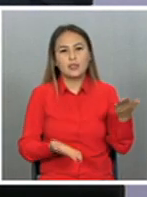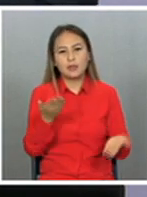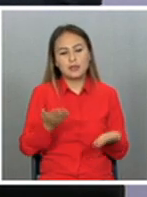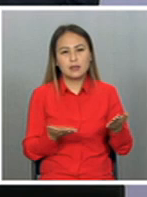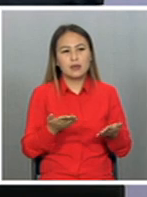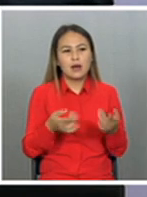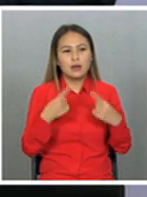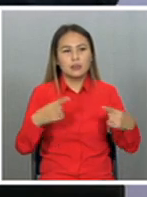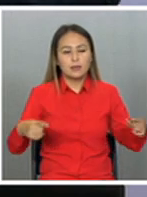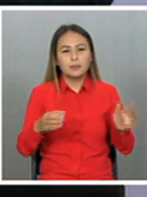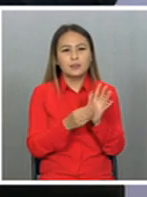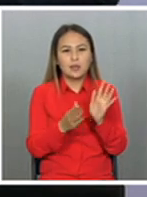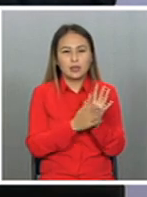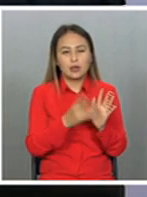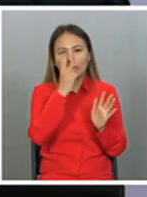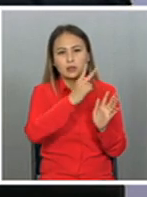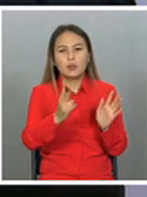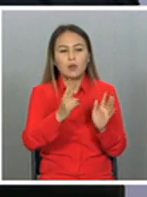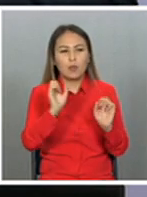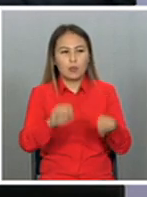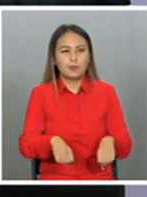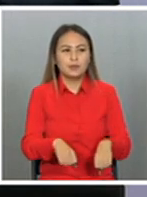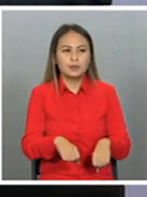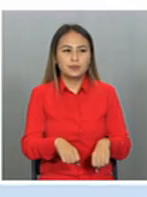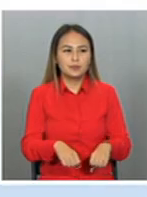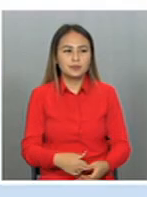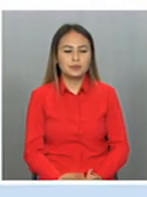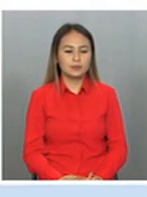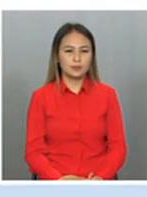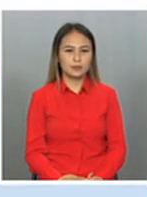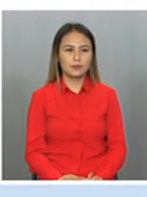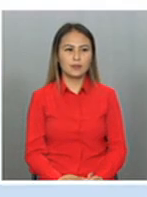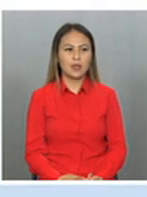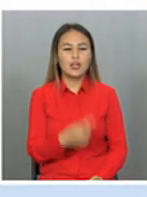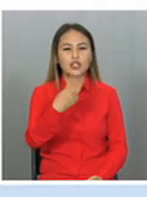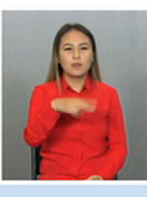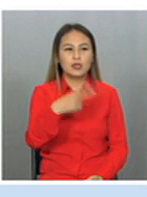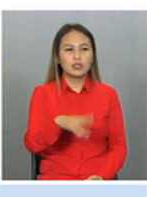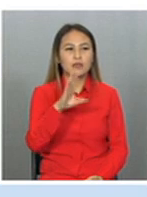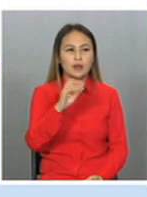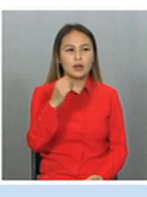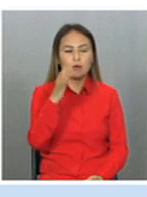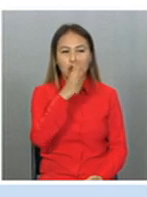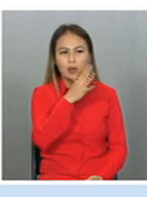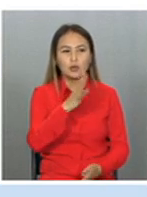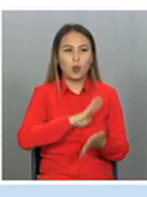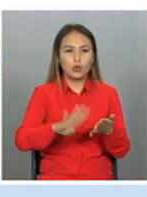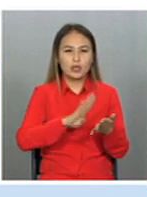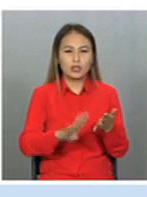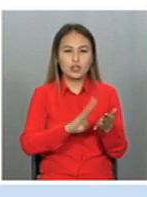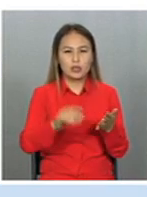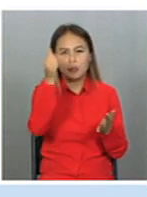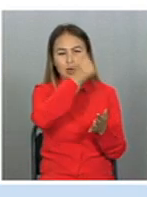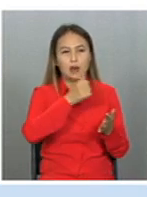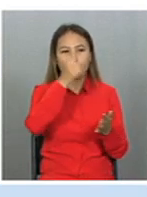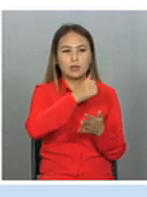негізгі белгілері негізінде жүзеге асырылғаны туралы қарастырамыз. 20-шы ғасырдың 90-шы жылдарына дейін,